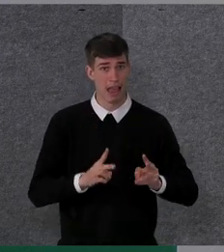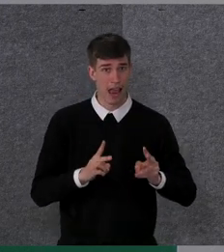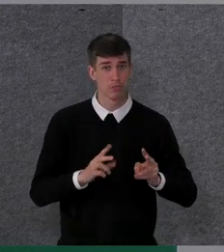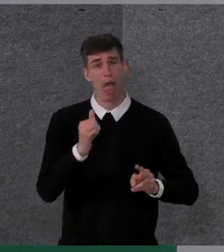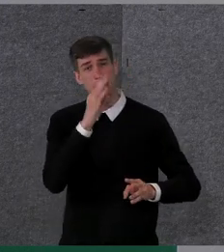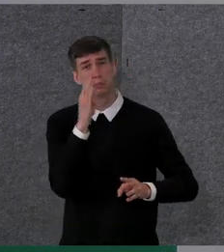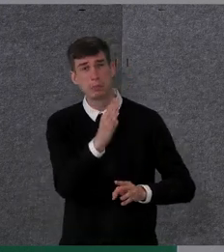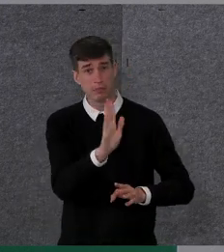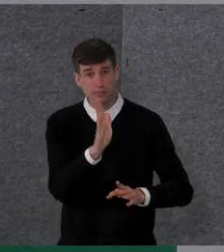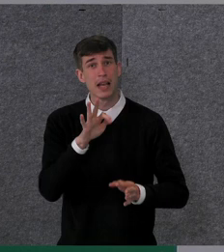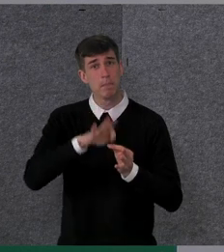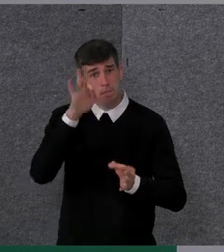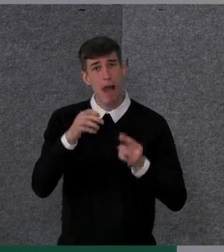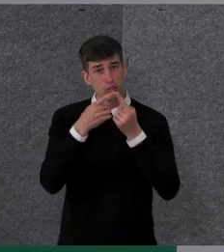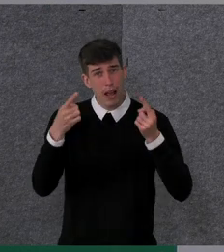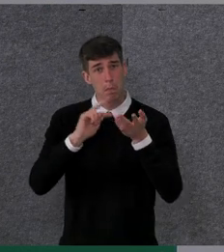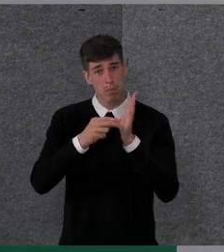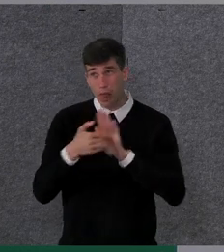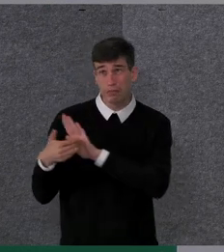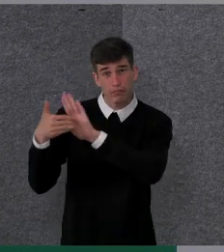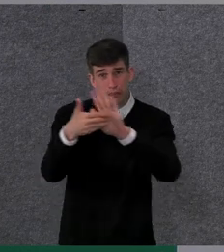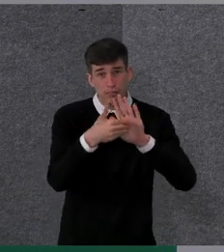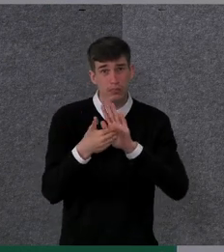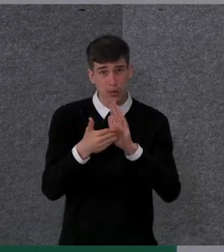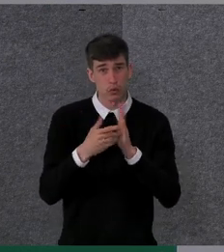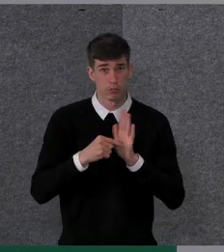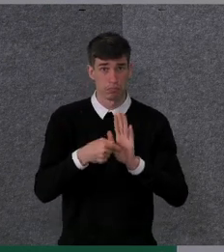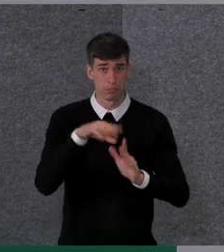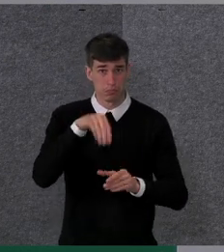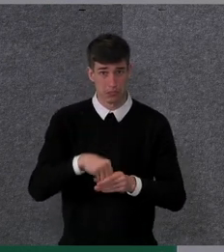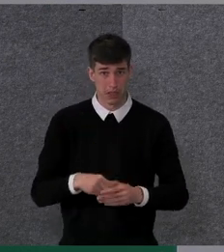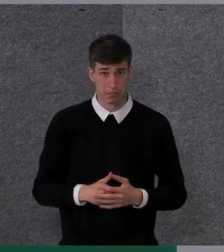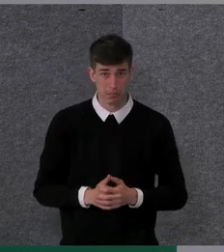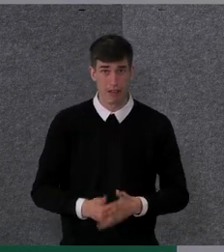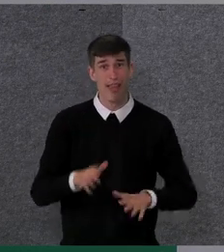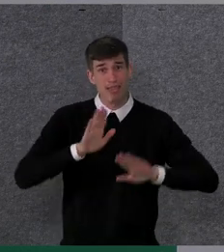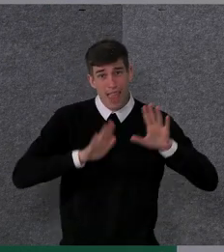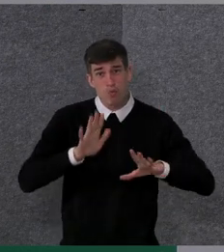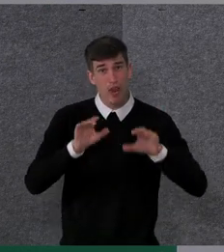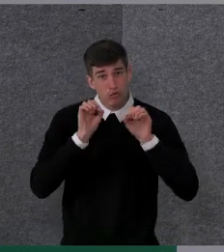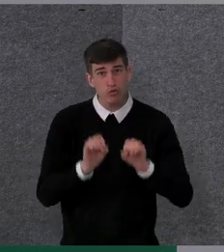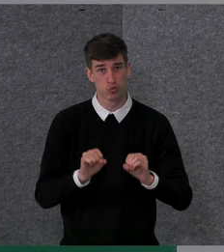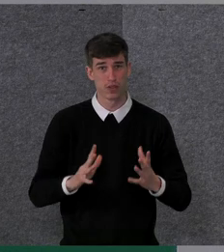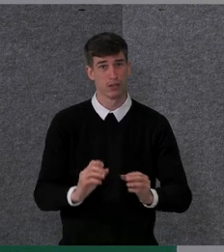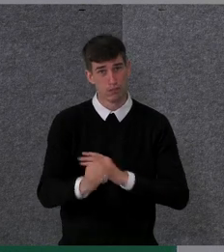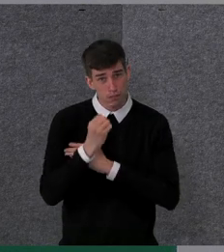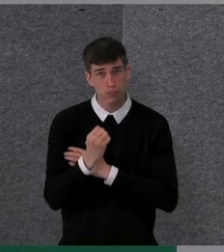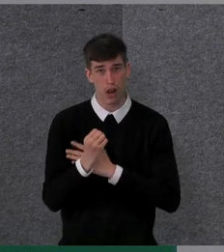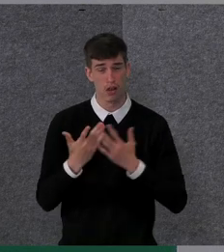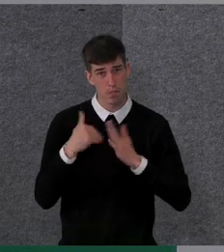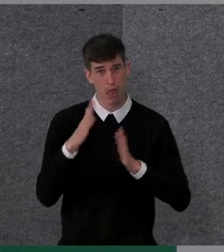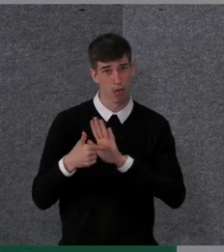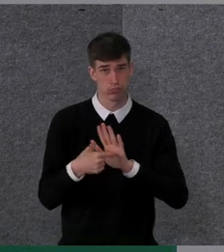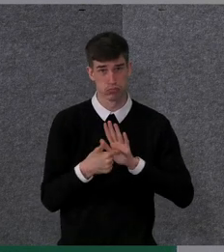sind, sondern Maßstab allen politischen Handelns. Wir müssen unsere Demokratie schützen und stärken. Dafür müssen wir